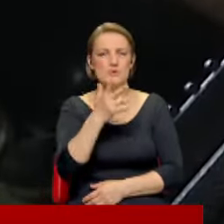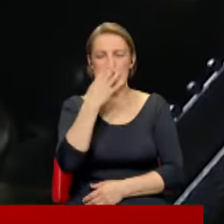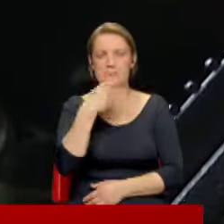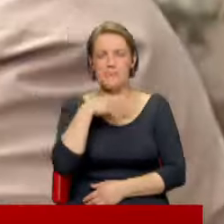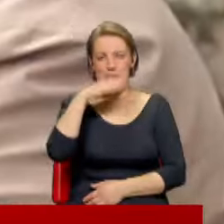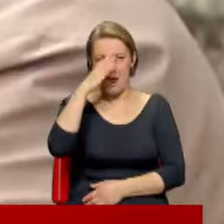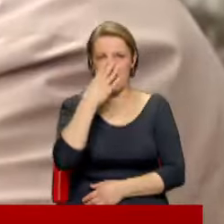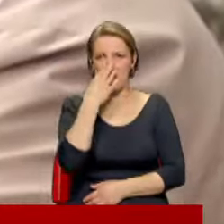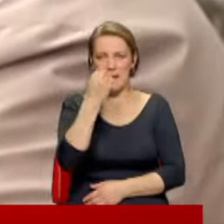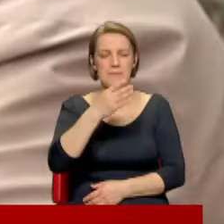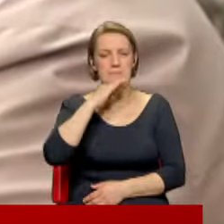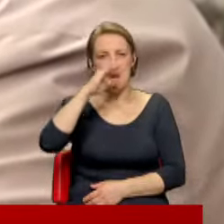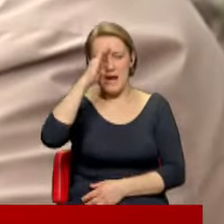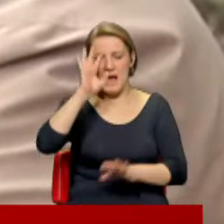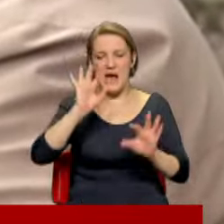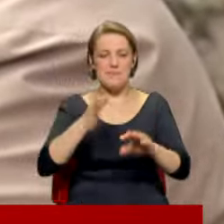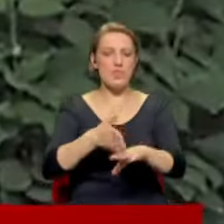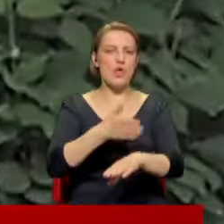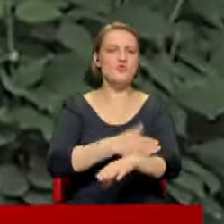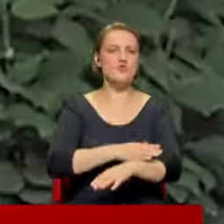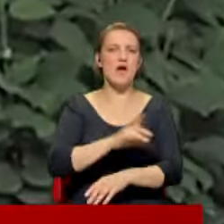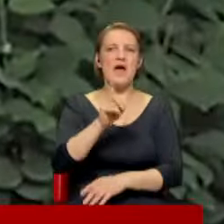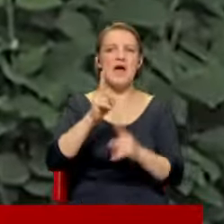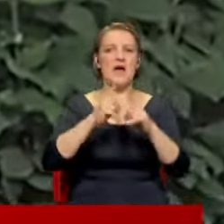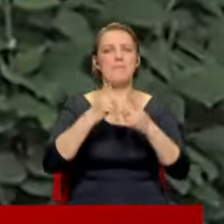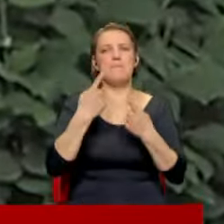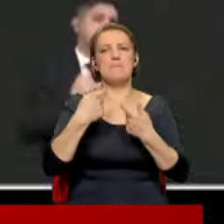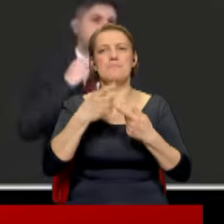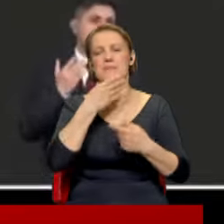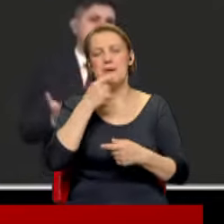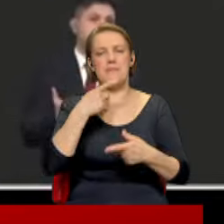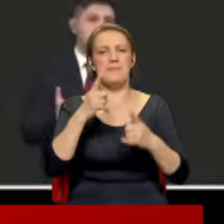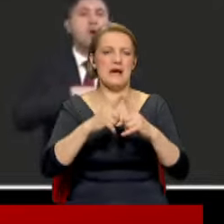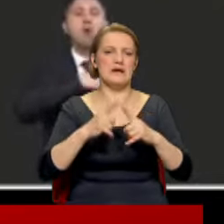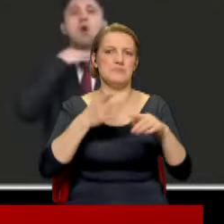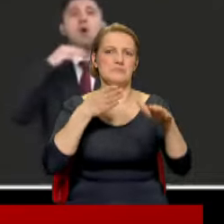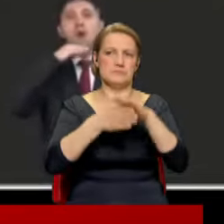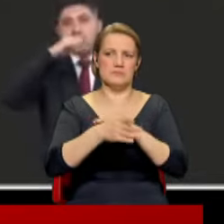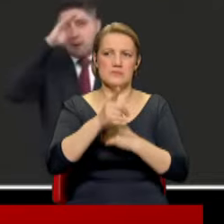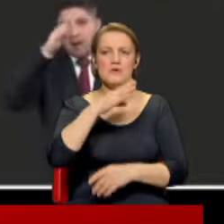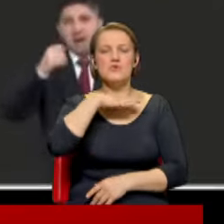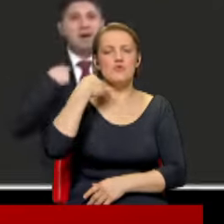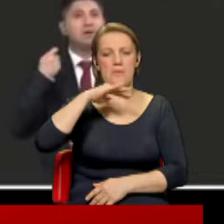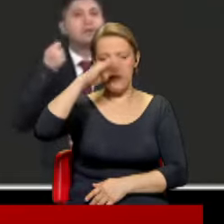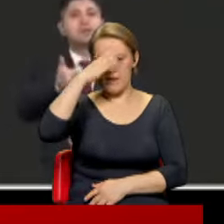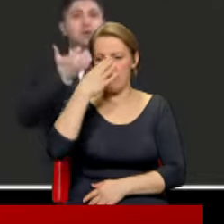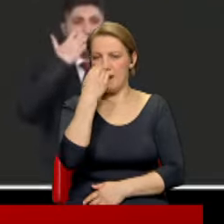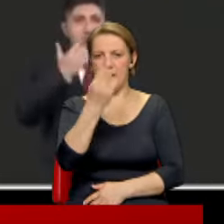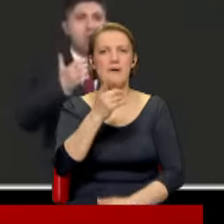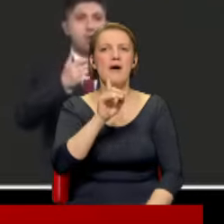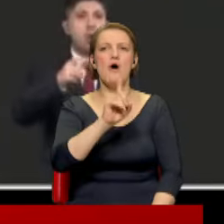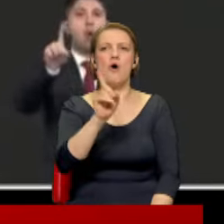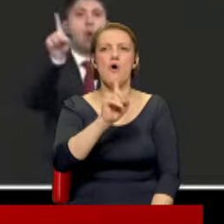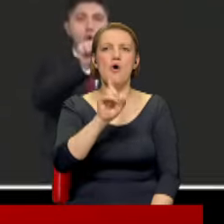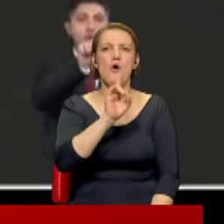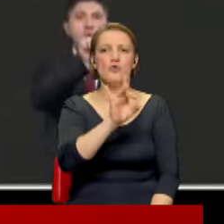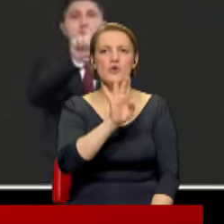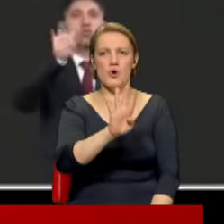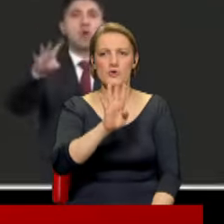bayram ikramiyesi bayramdan hemen önce emeklilerin hesaplarına yatacak. Kurban Bayramı ikramiyesini